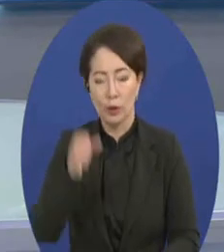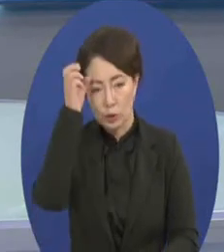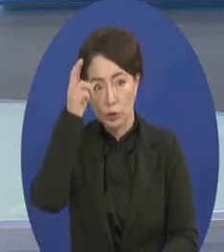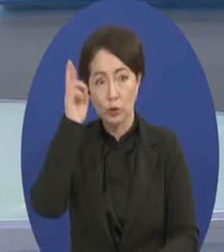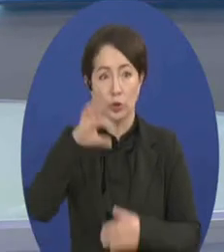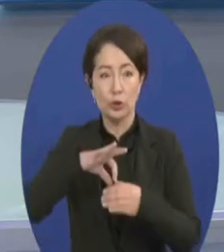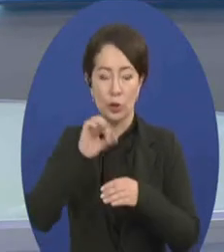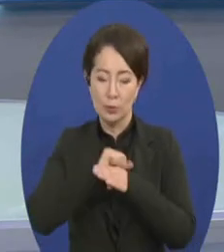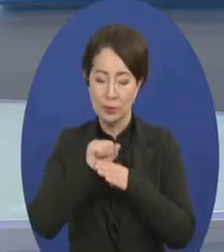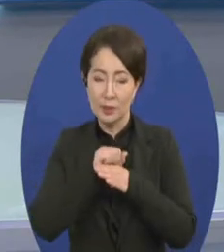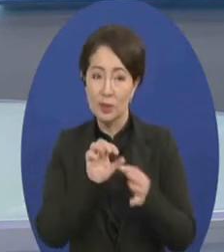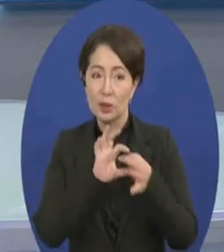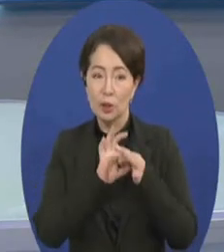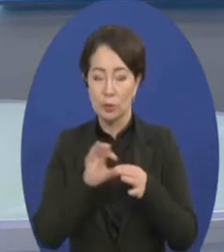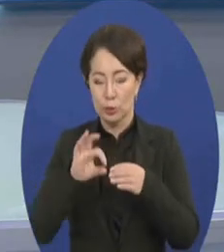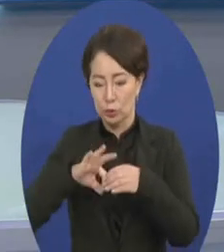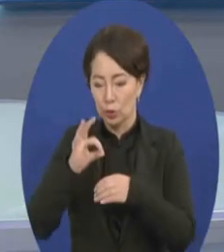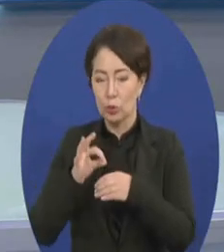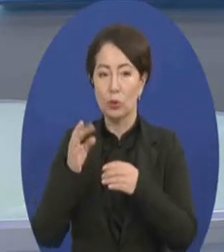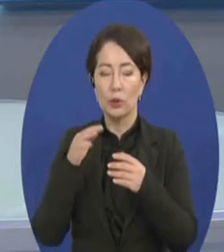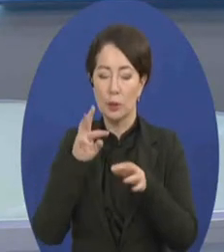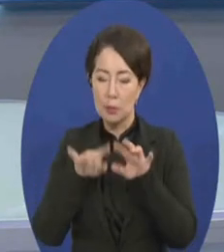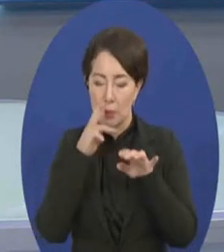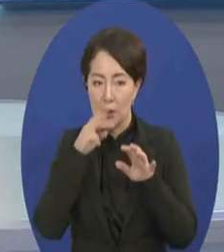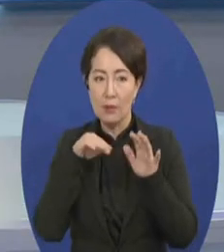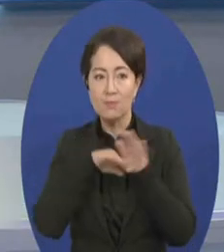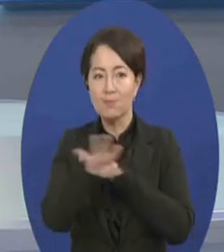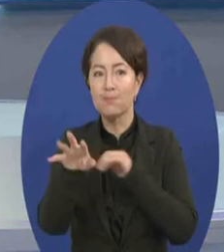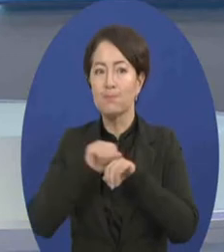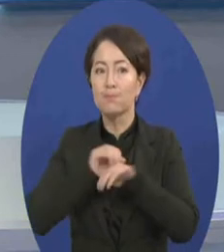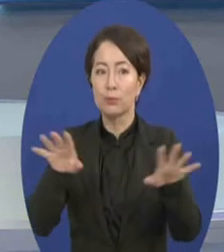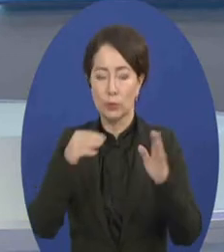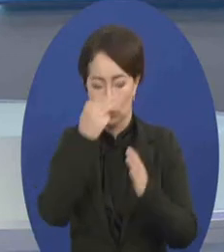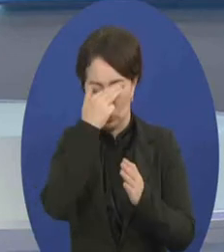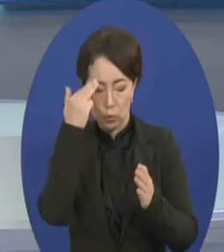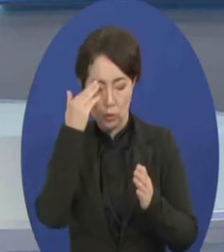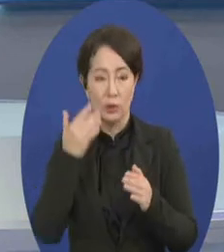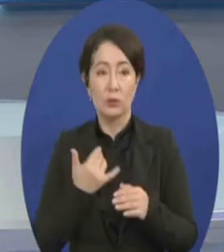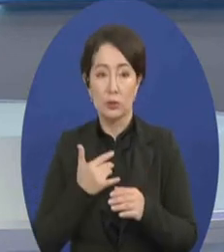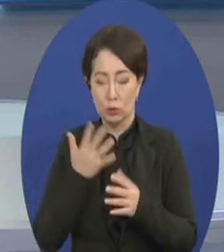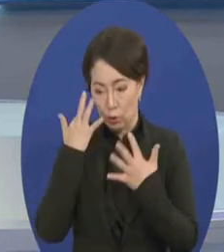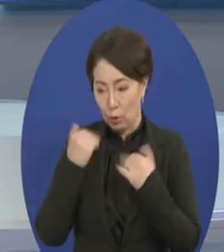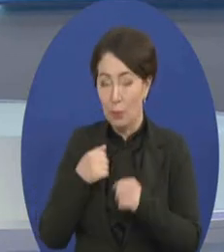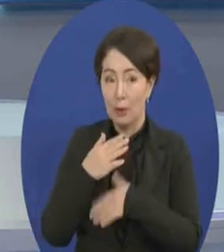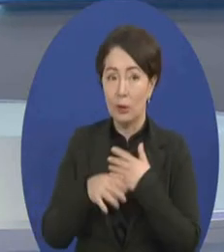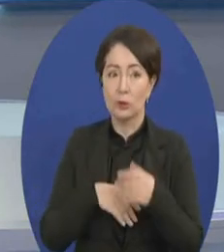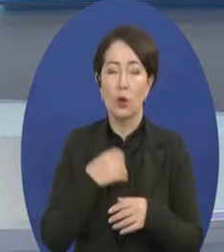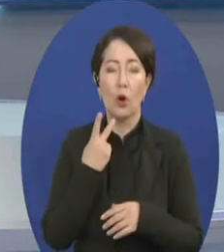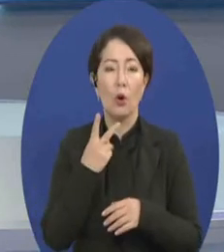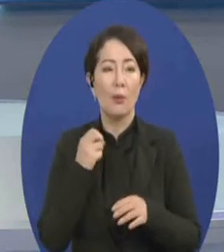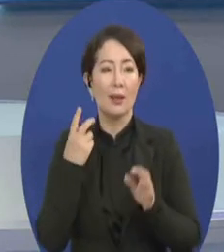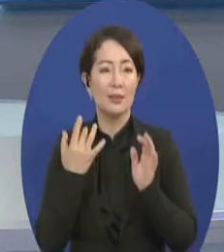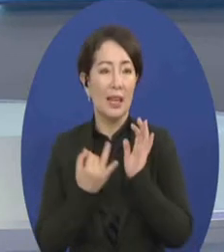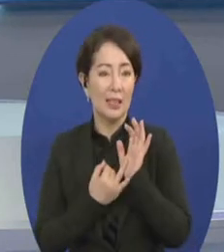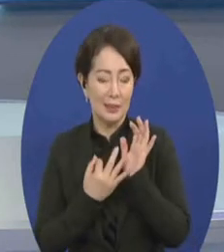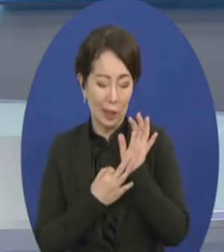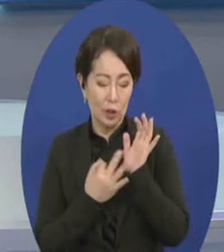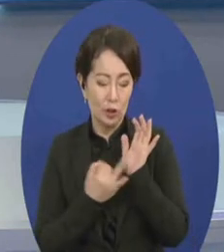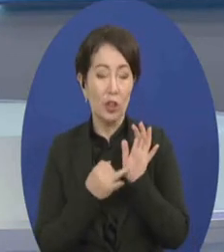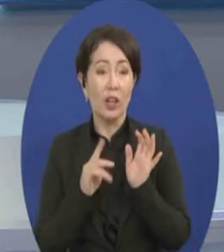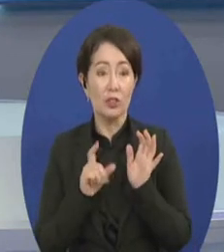Ерөнхийлөгчийн сонгуулийн бэлтгэл ажлын хүрээнд сонгуулийн өгөгдөл дамжуулах туршилтыг өнөөдөр орондоо ярь зөвхөн байгууллаа. Улсын хэмжээнд 2087 хэсгийн хороо